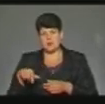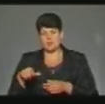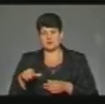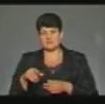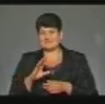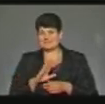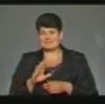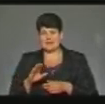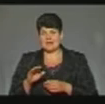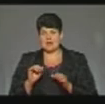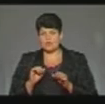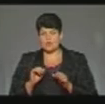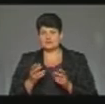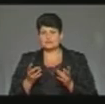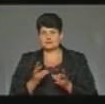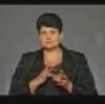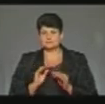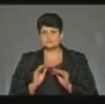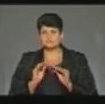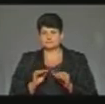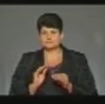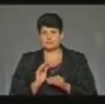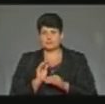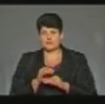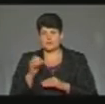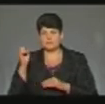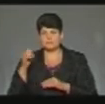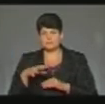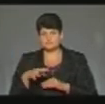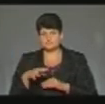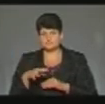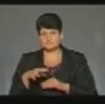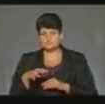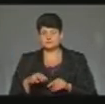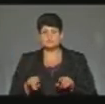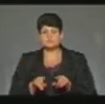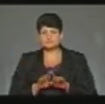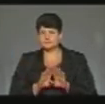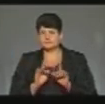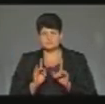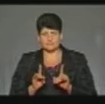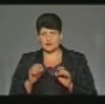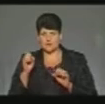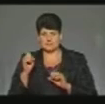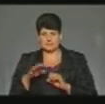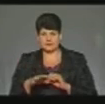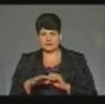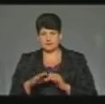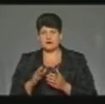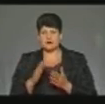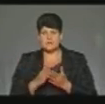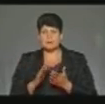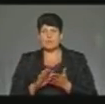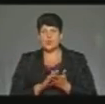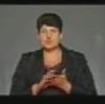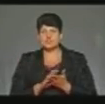нерегульованих, де потрібно було встановити додаткове освітлення. Також не тільки освітлення, а і